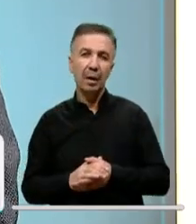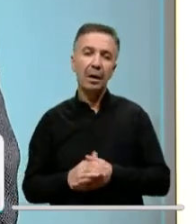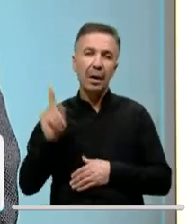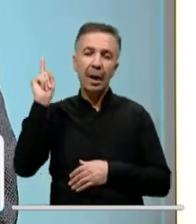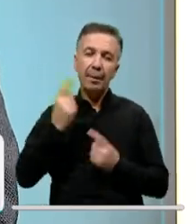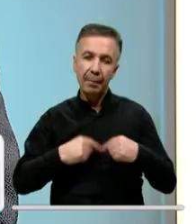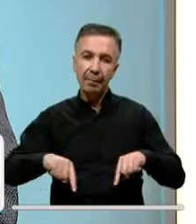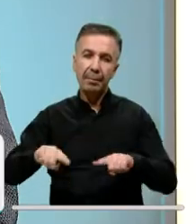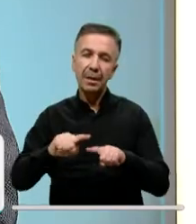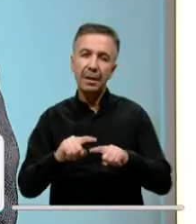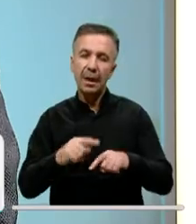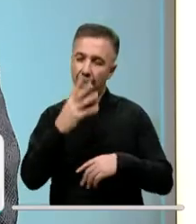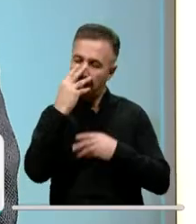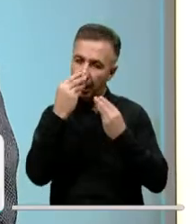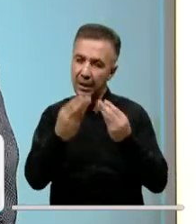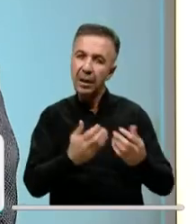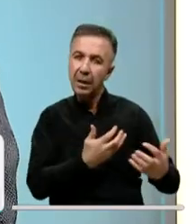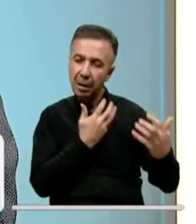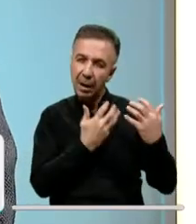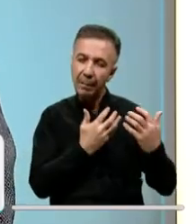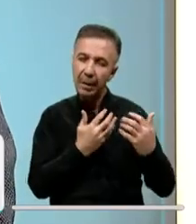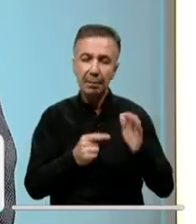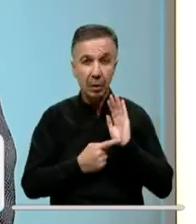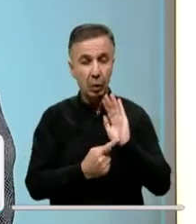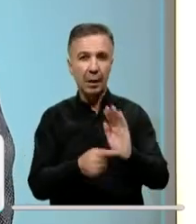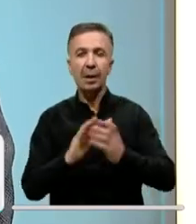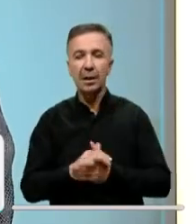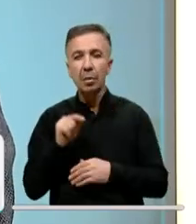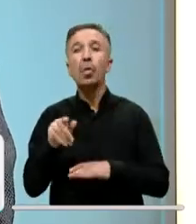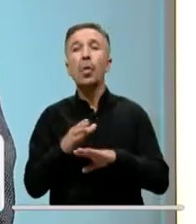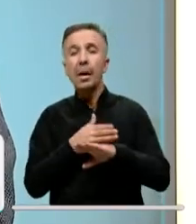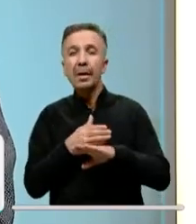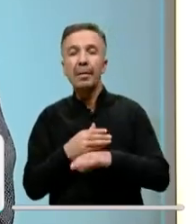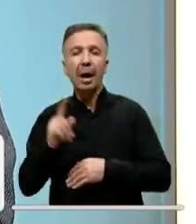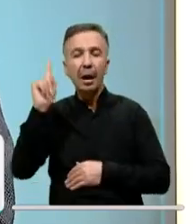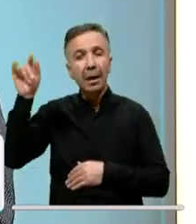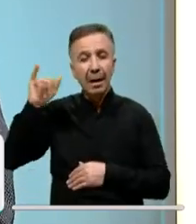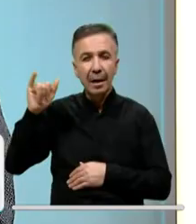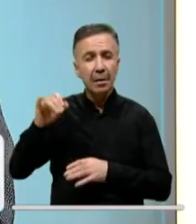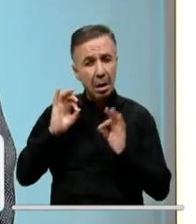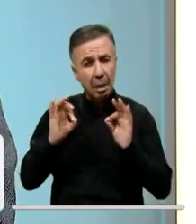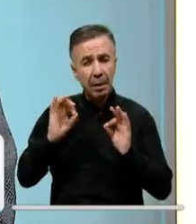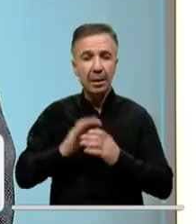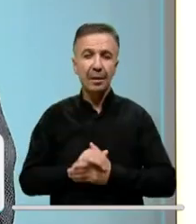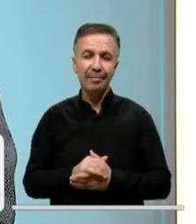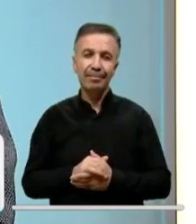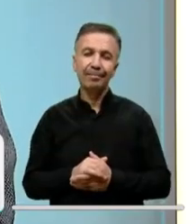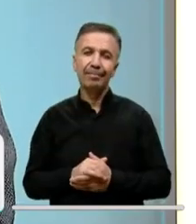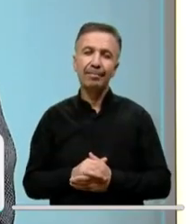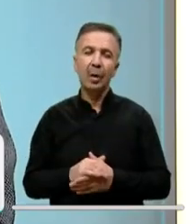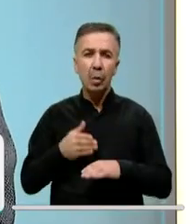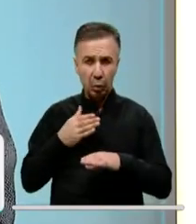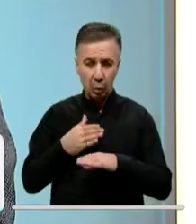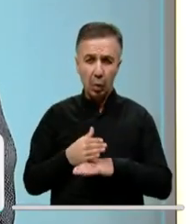bize bahşettiği rahmetin bir göstergesidir. Ondan dolayı Allah katında elbette ki